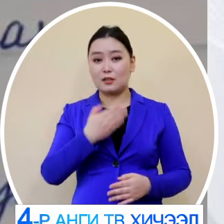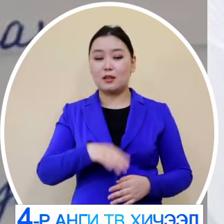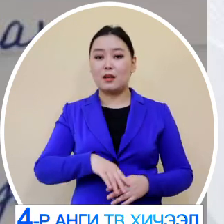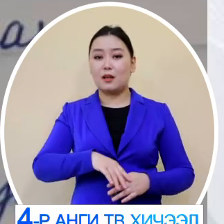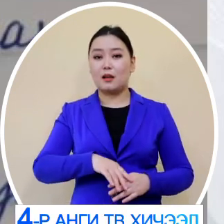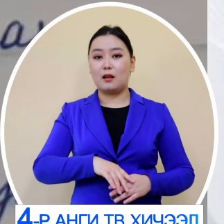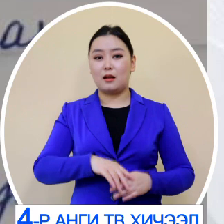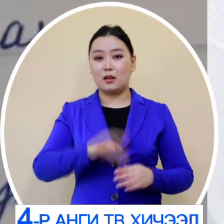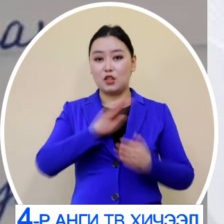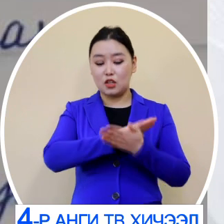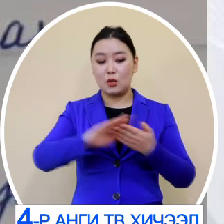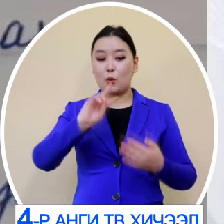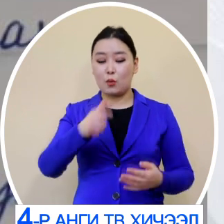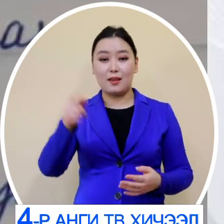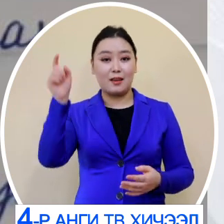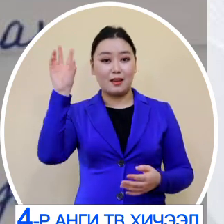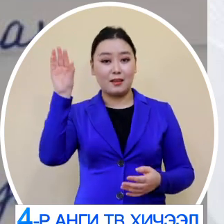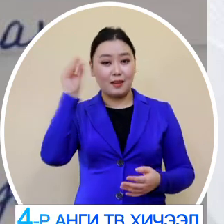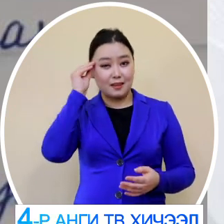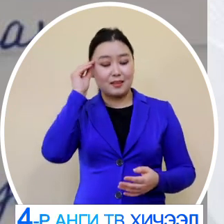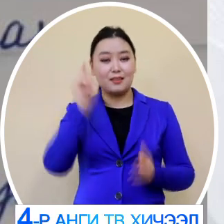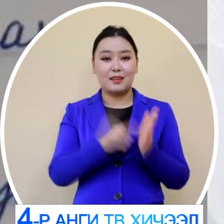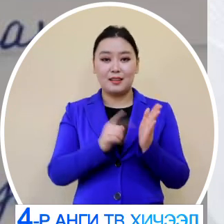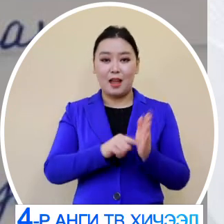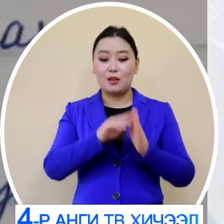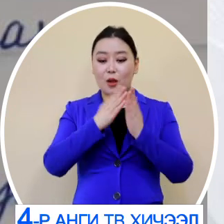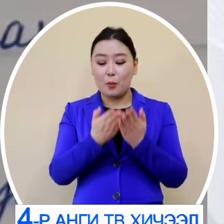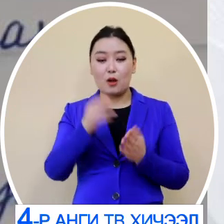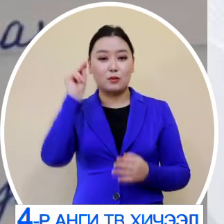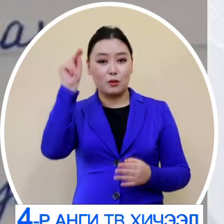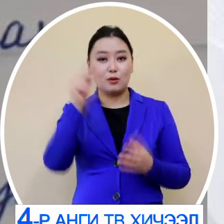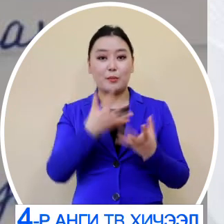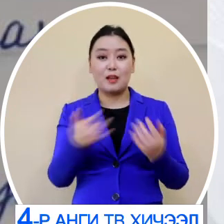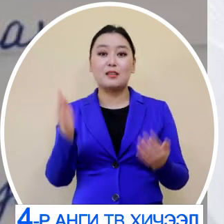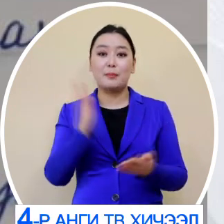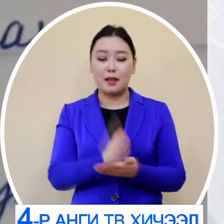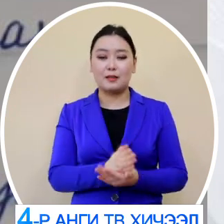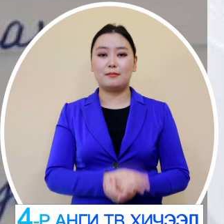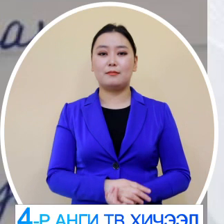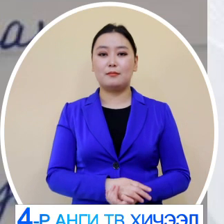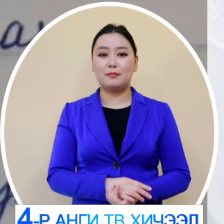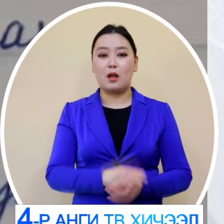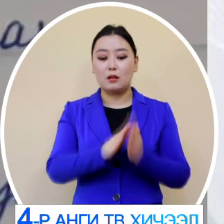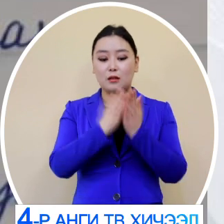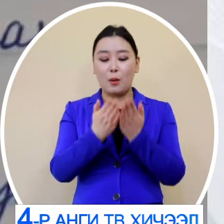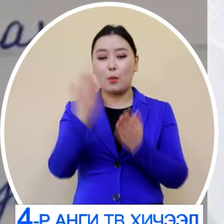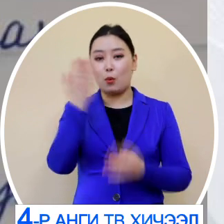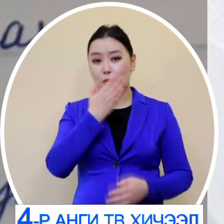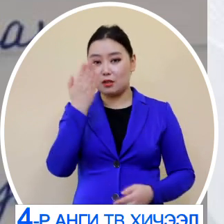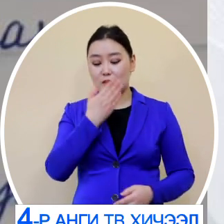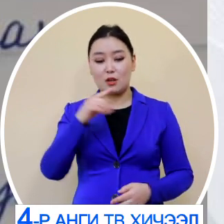тустай мөн номноос сурах зүйл их байдаг. За ном уншиж оюун ухаанаа